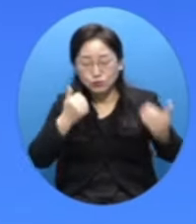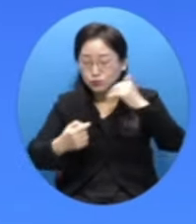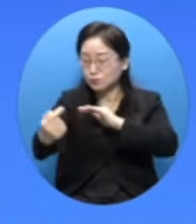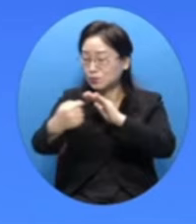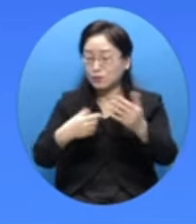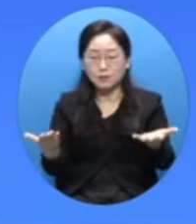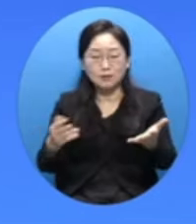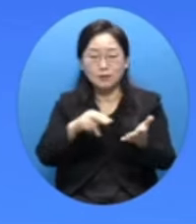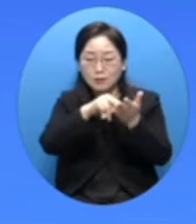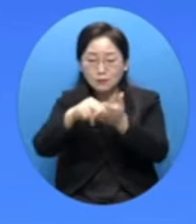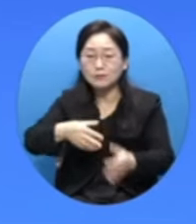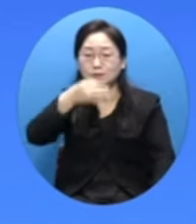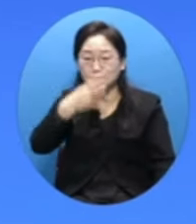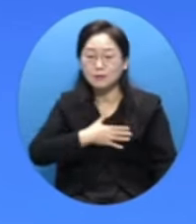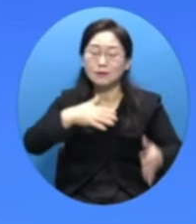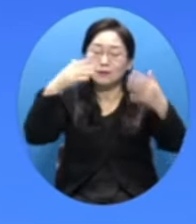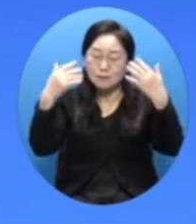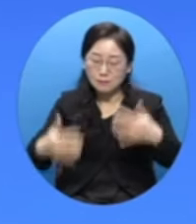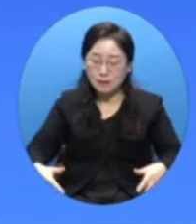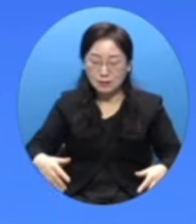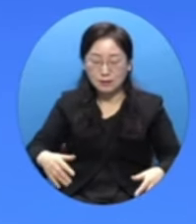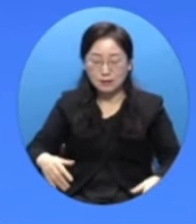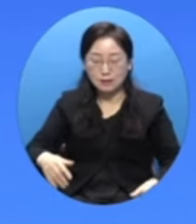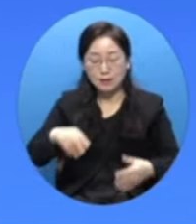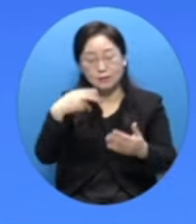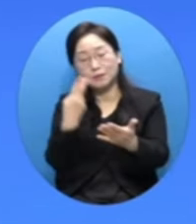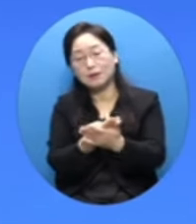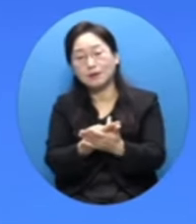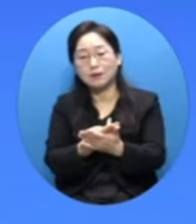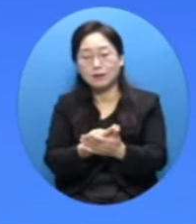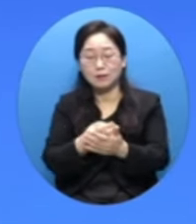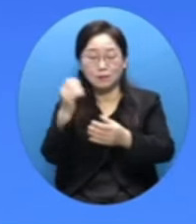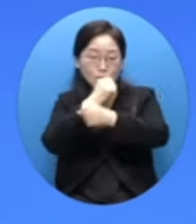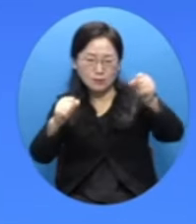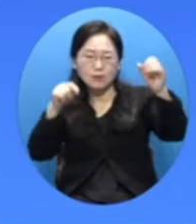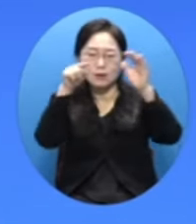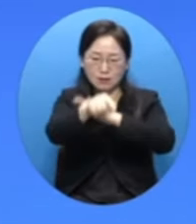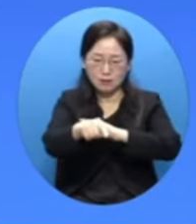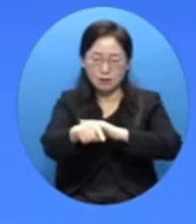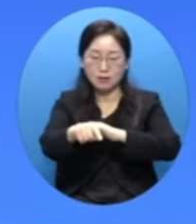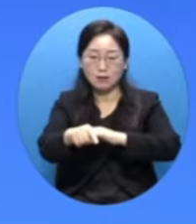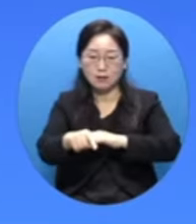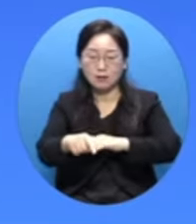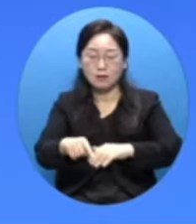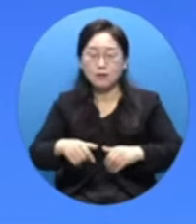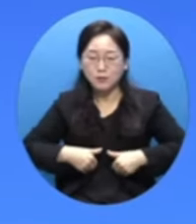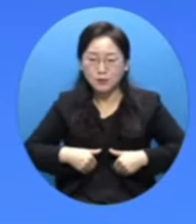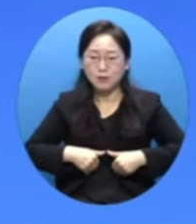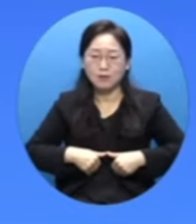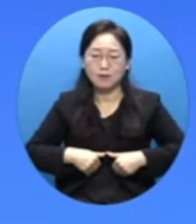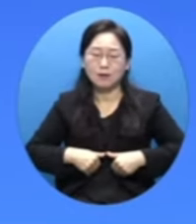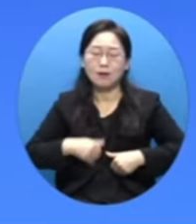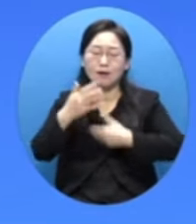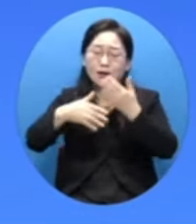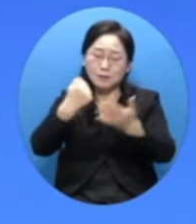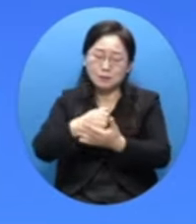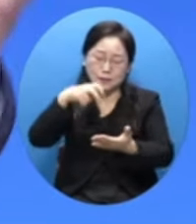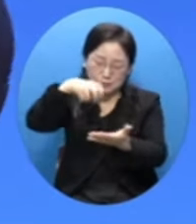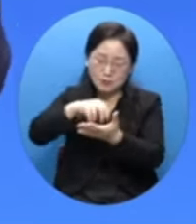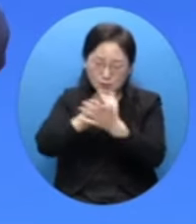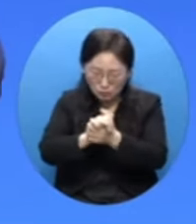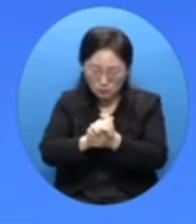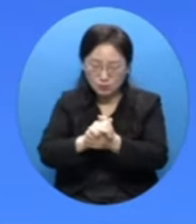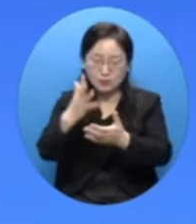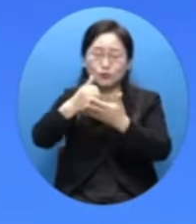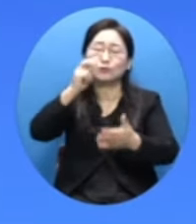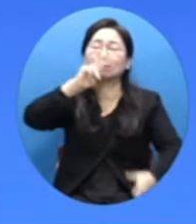없고 외롭고 힘들고 지쳐 쓰러져 있을 때 우리는 광야로 나가야 되는 것입니다. 광야로 나가 하나님 앞에 엎드려 기도해야 됩니다.